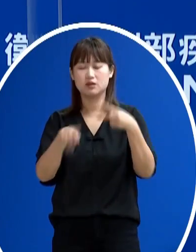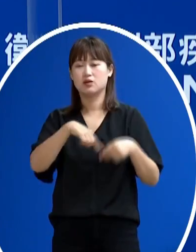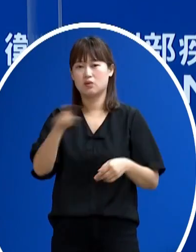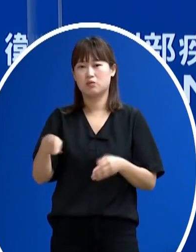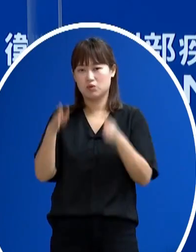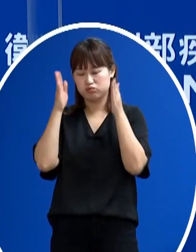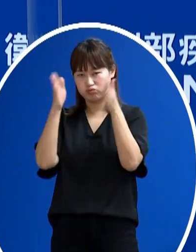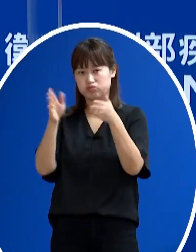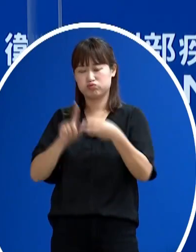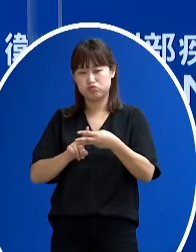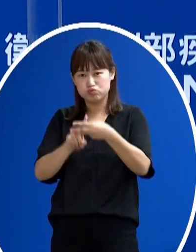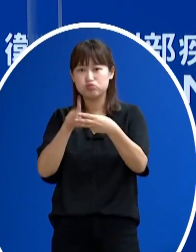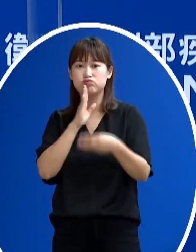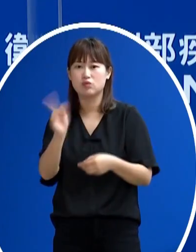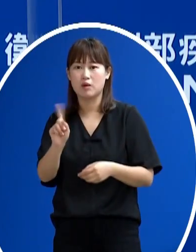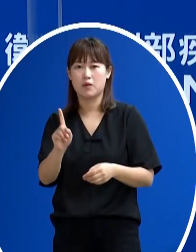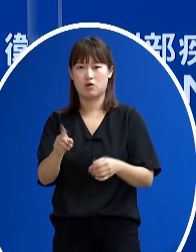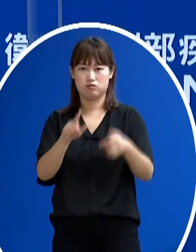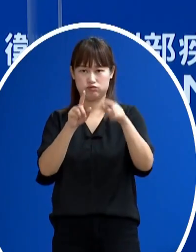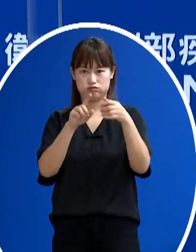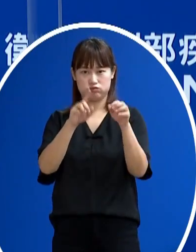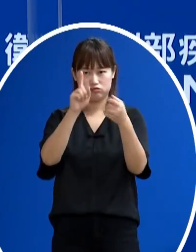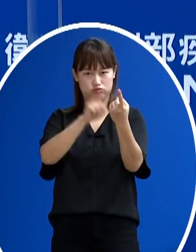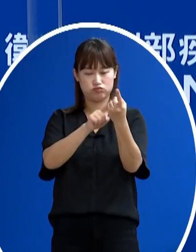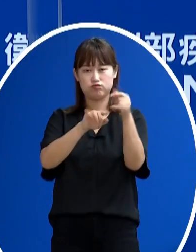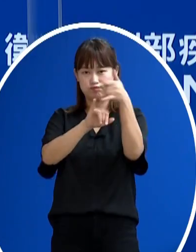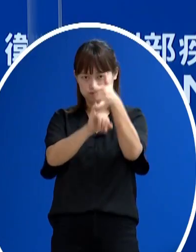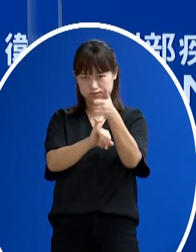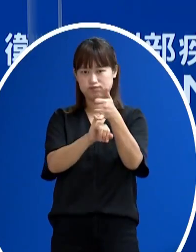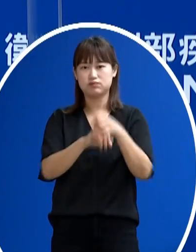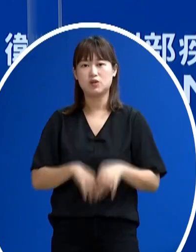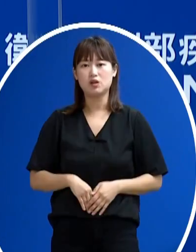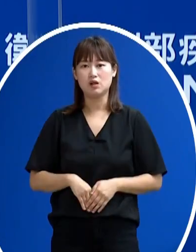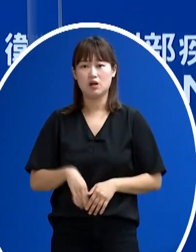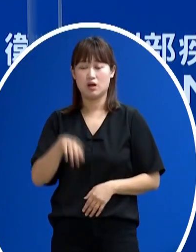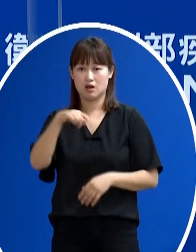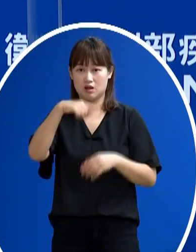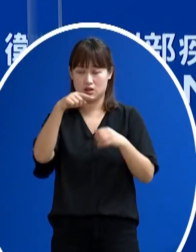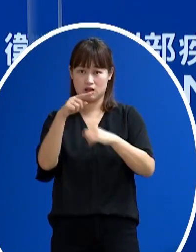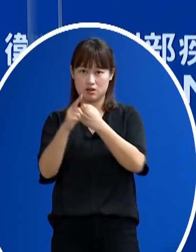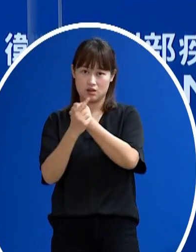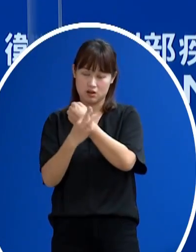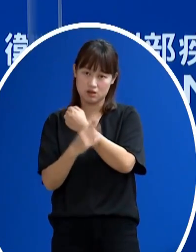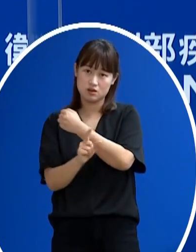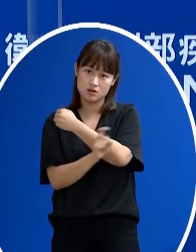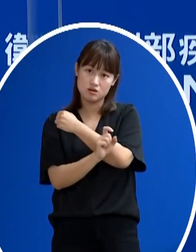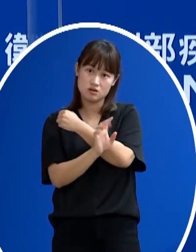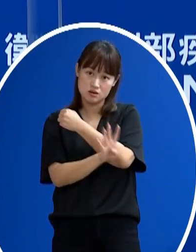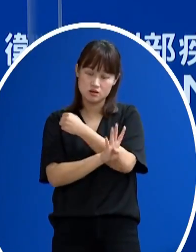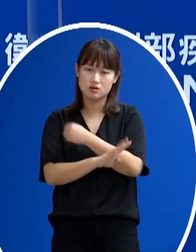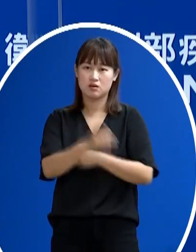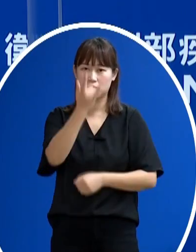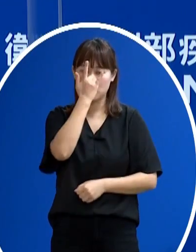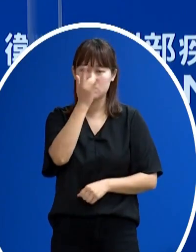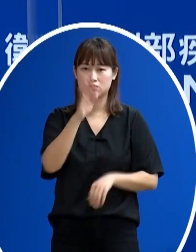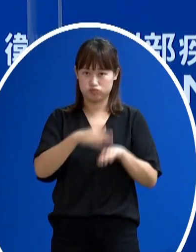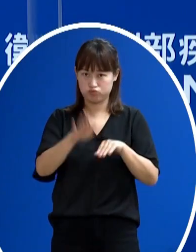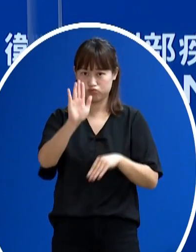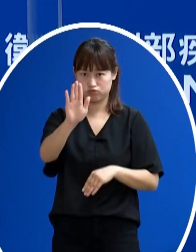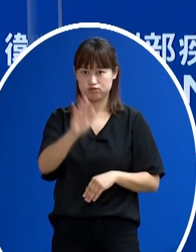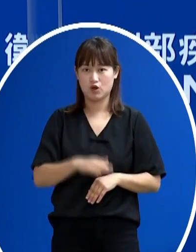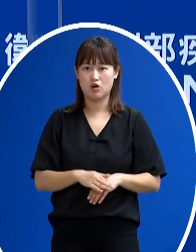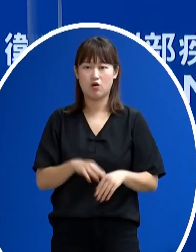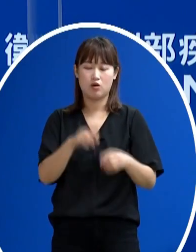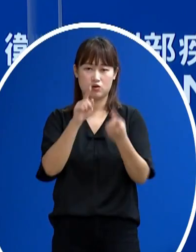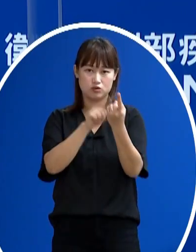为主啦哈。那莫德纳，尤其是第四期会有莫德纳，这一块目前应该还是不会说从